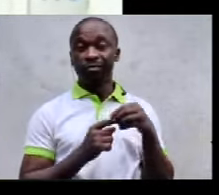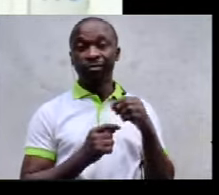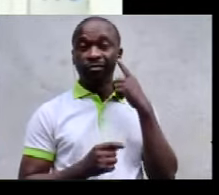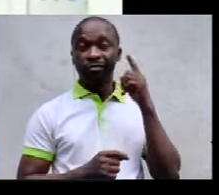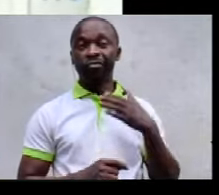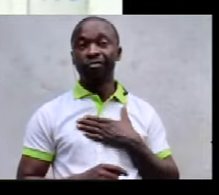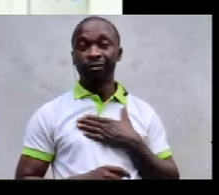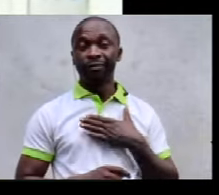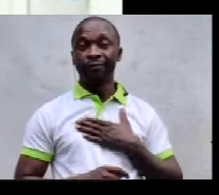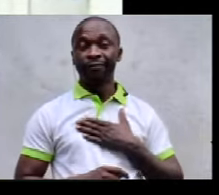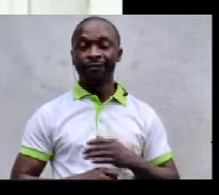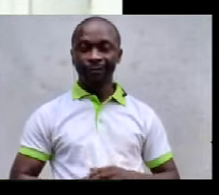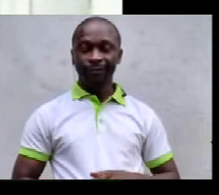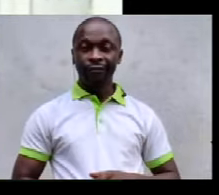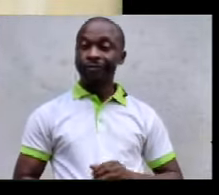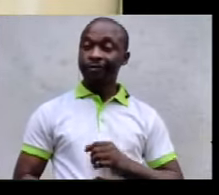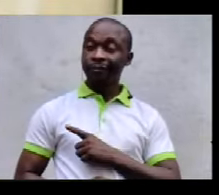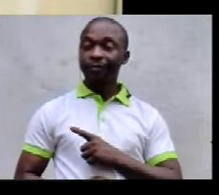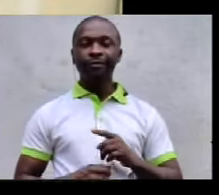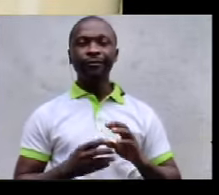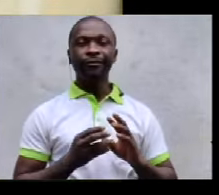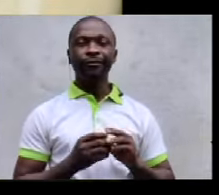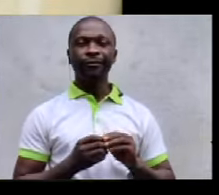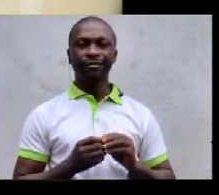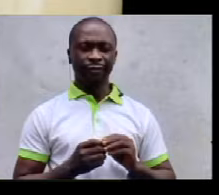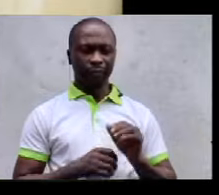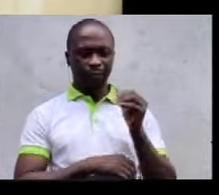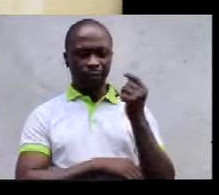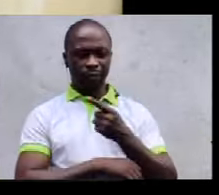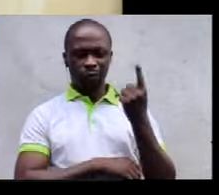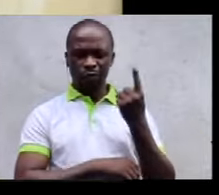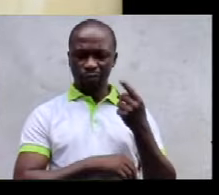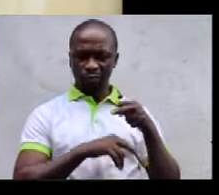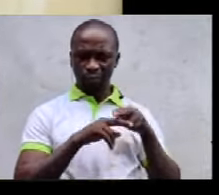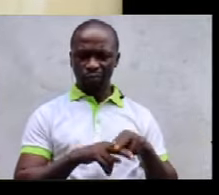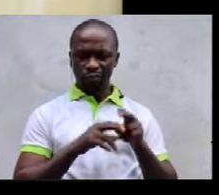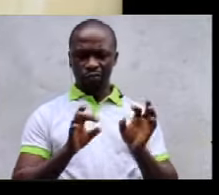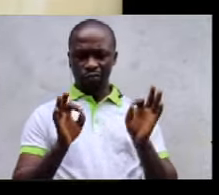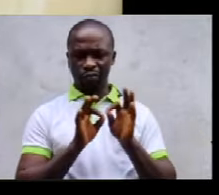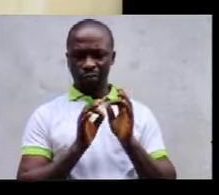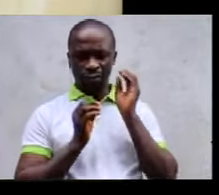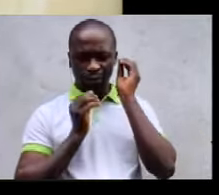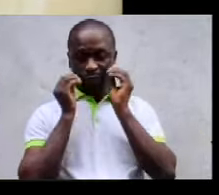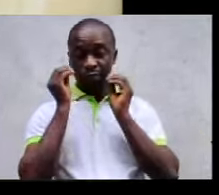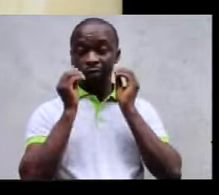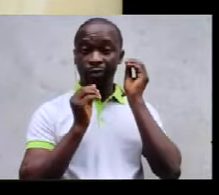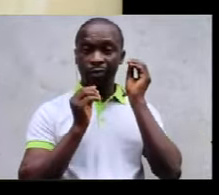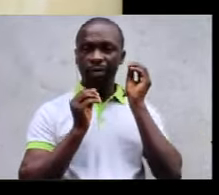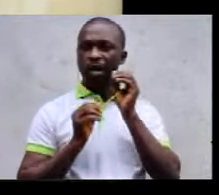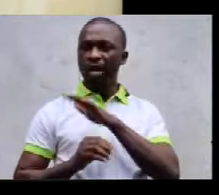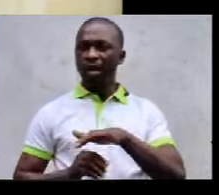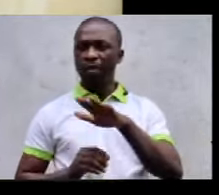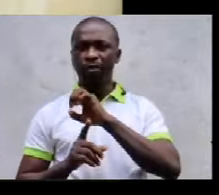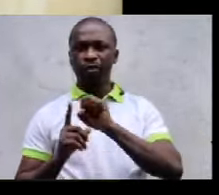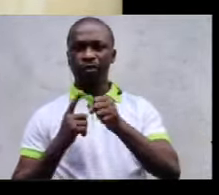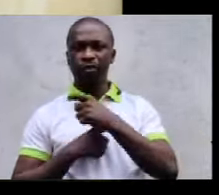ça. Cette journée-là, c'est une journée où on s'assoit et on réfléchit et on se dit qu'en tant que femme, qu'est-ce qu'on peut apporter à